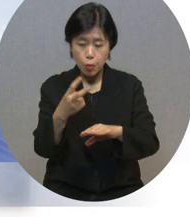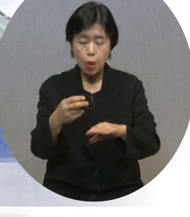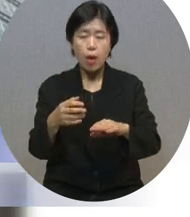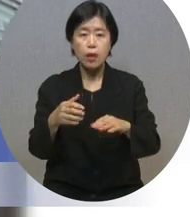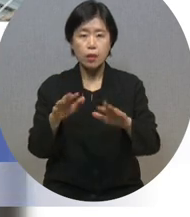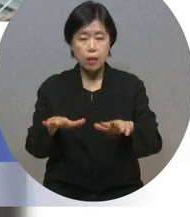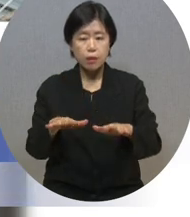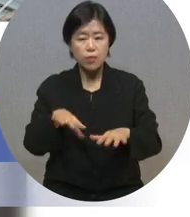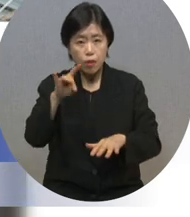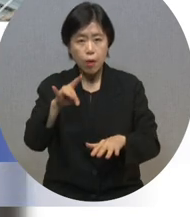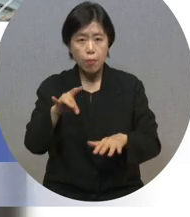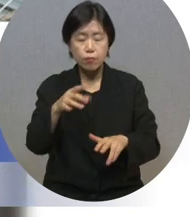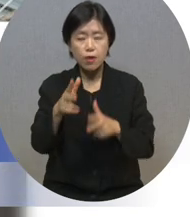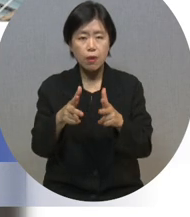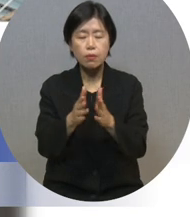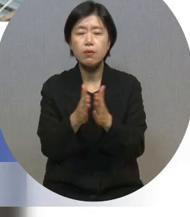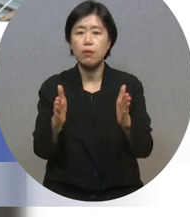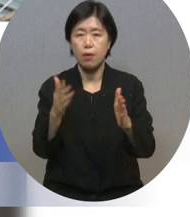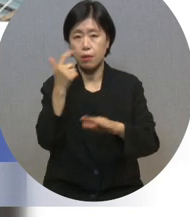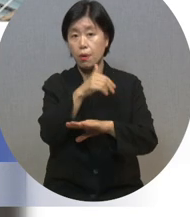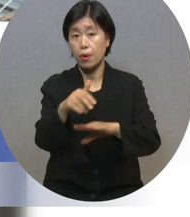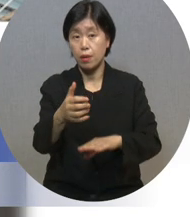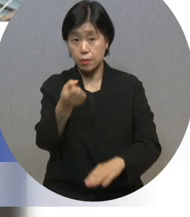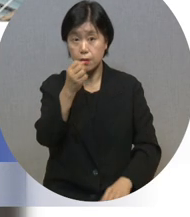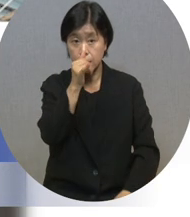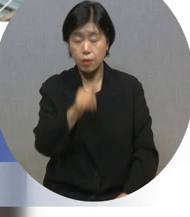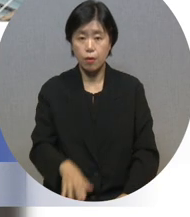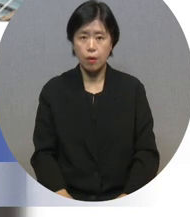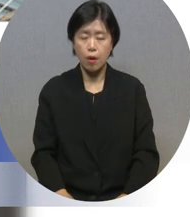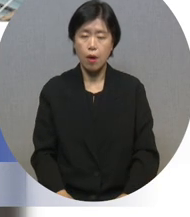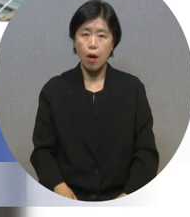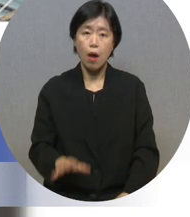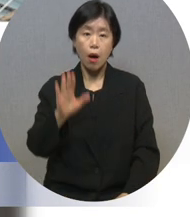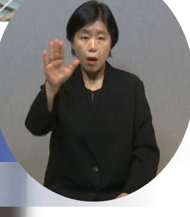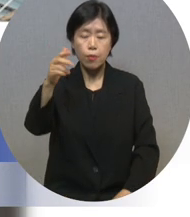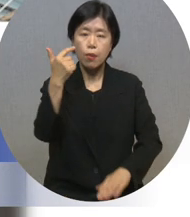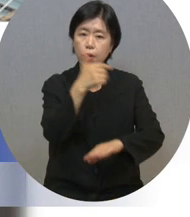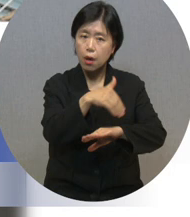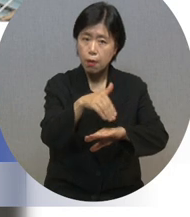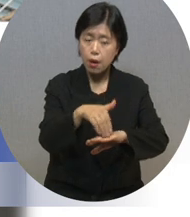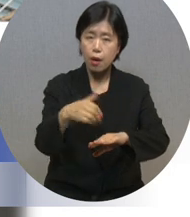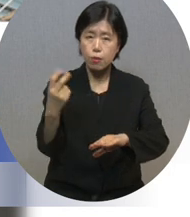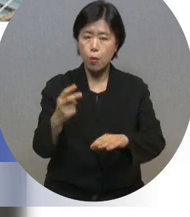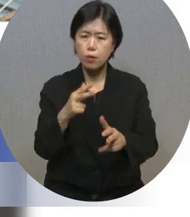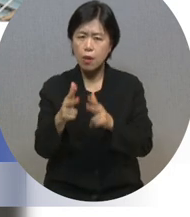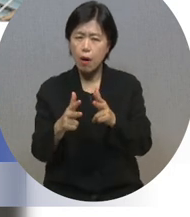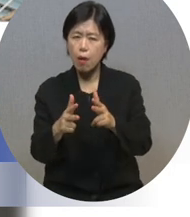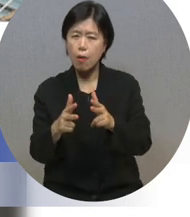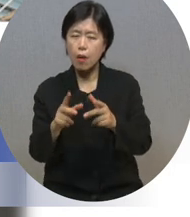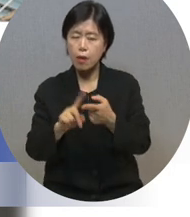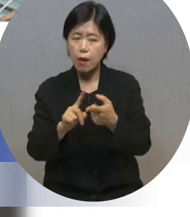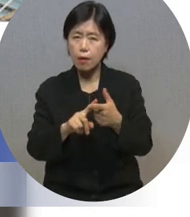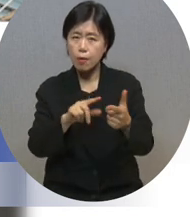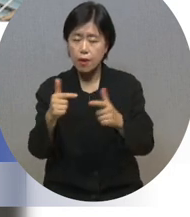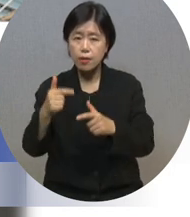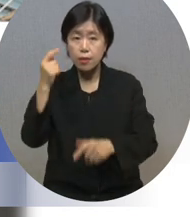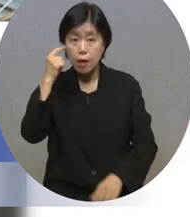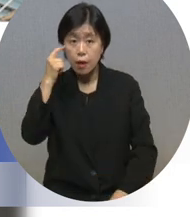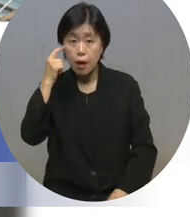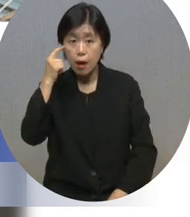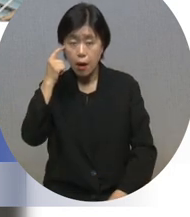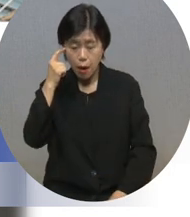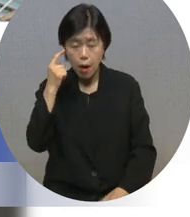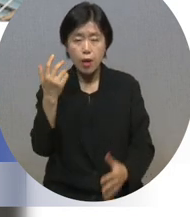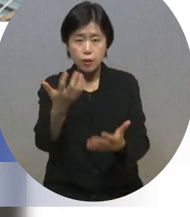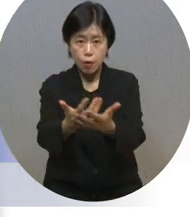등입니다. 지원 대상은 사업 계획성, 자금 조달 방안 등에 대한 서류와 이 면접 심사를 거쳐 오는 8월